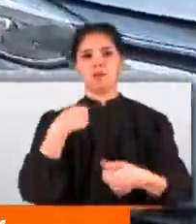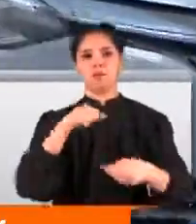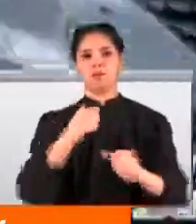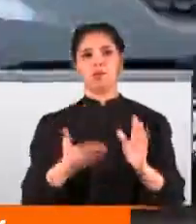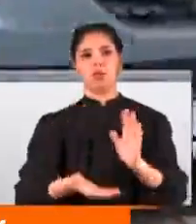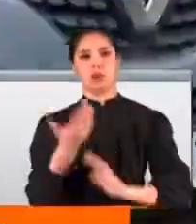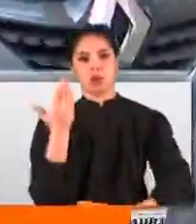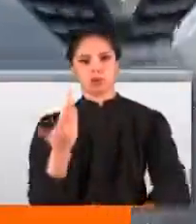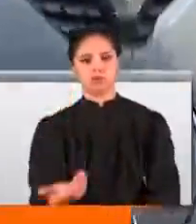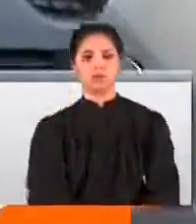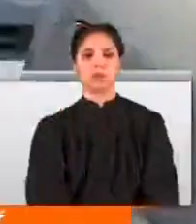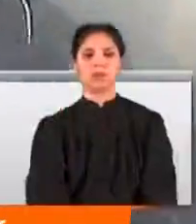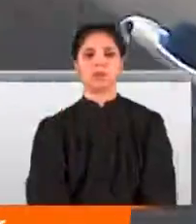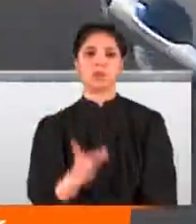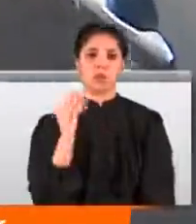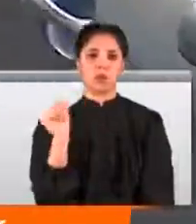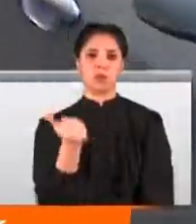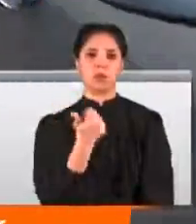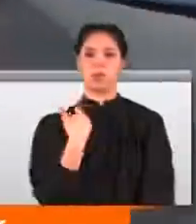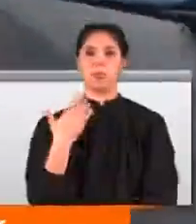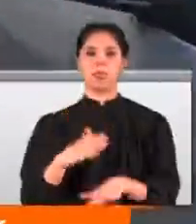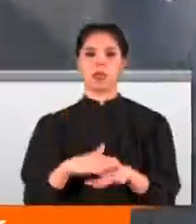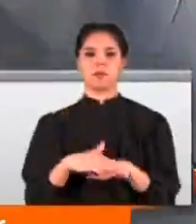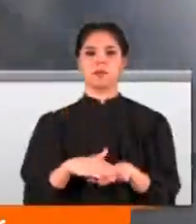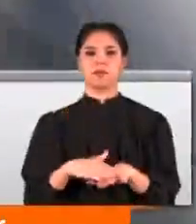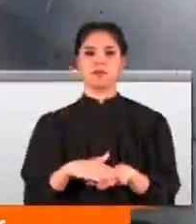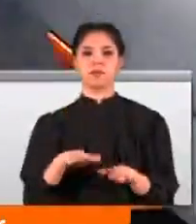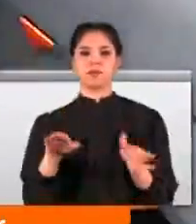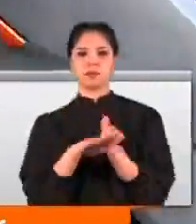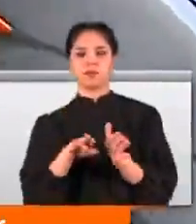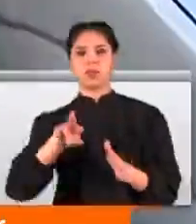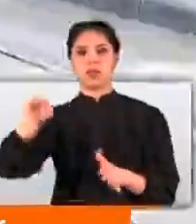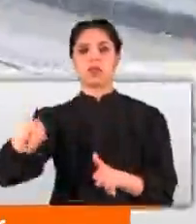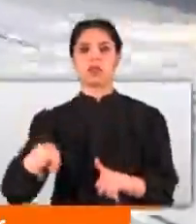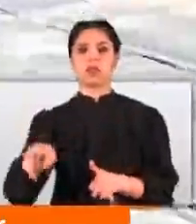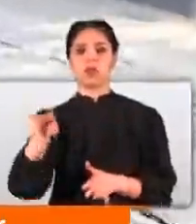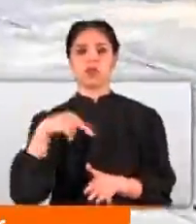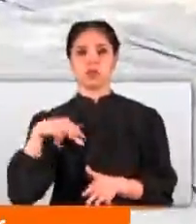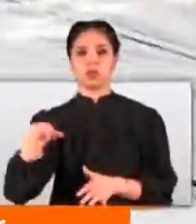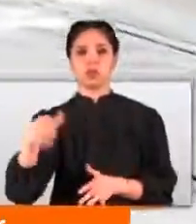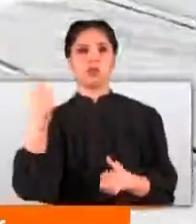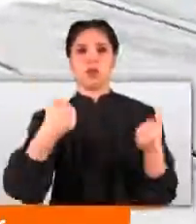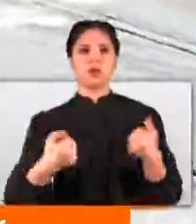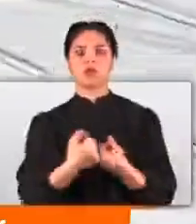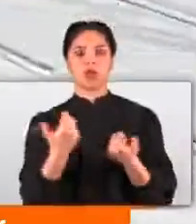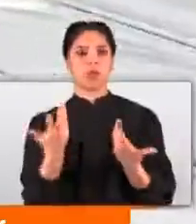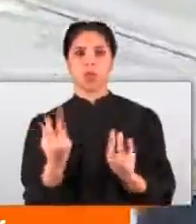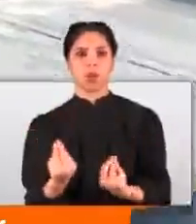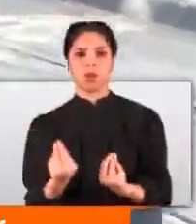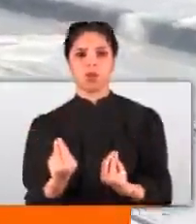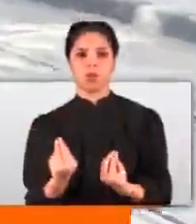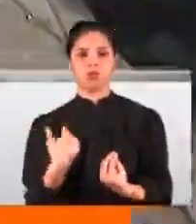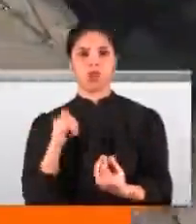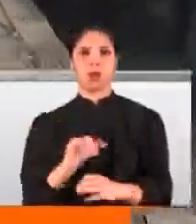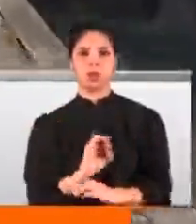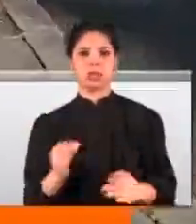motosikletlerin kaldırılması çok önemli. Ne yapıyorum ben? Bu sefer kaldırımdan inip normal yola iniyorum. Bu sefer de araba size çarptığında siz